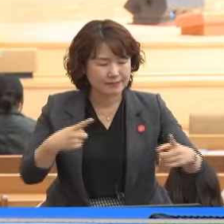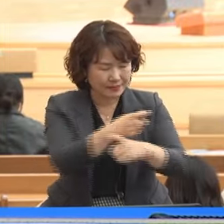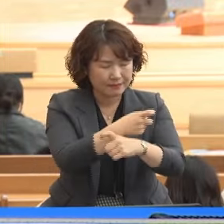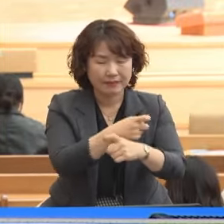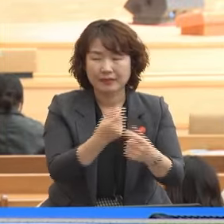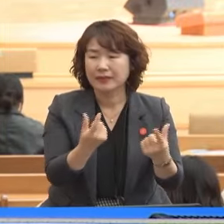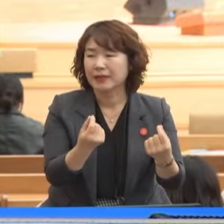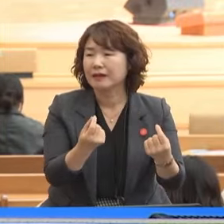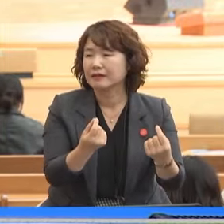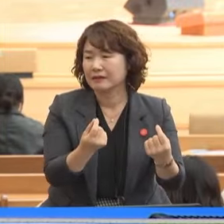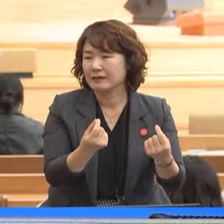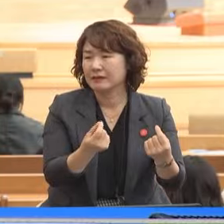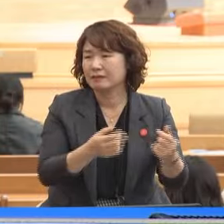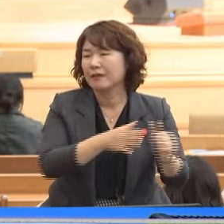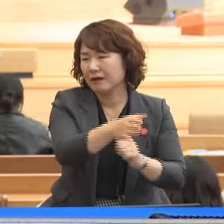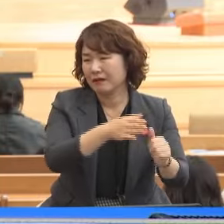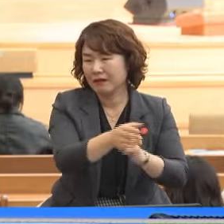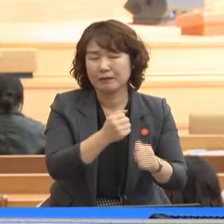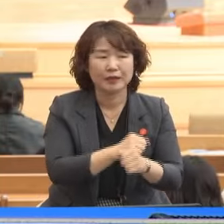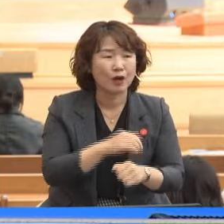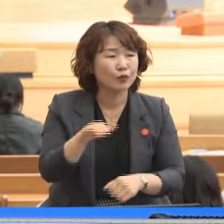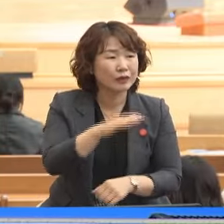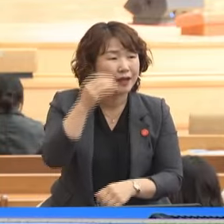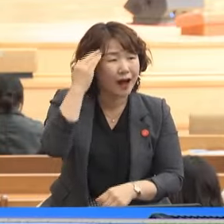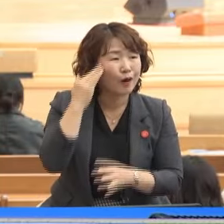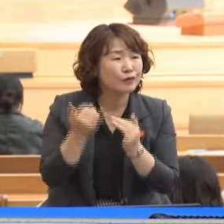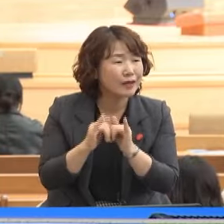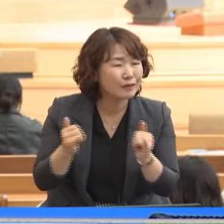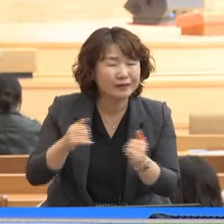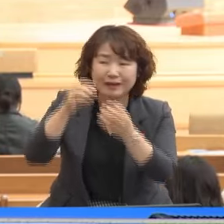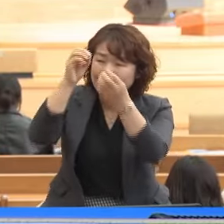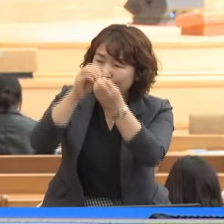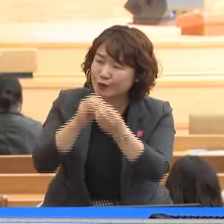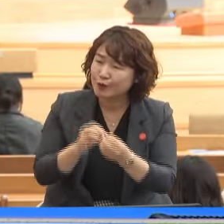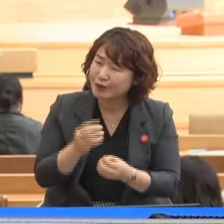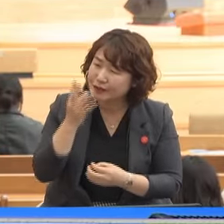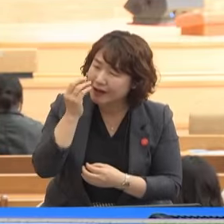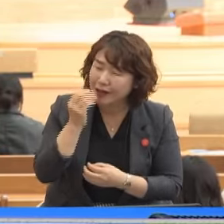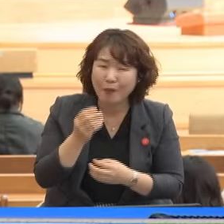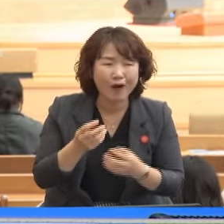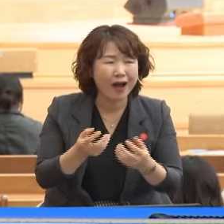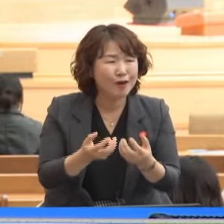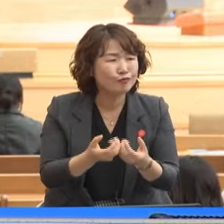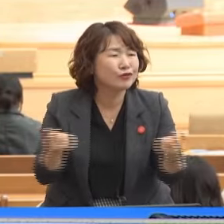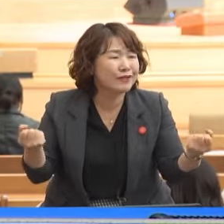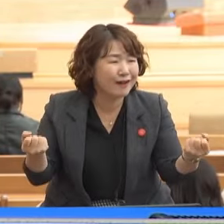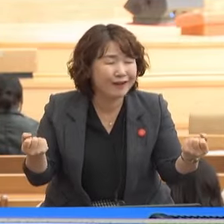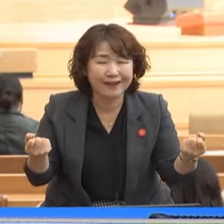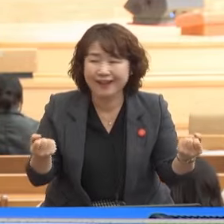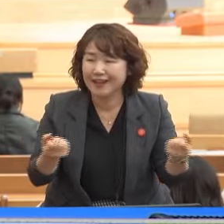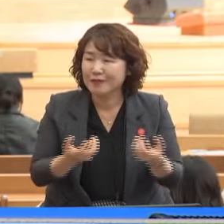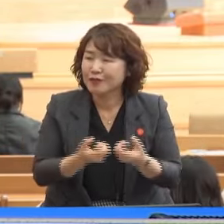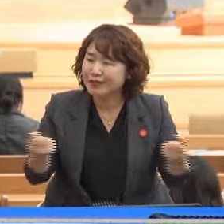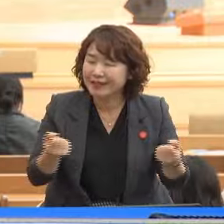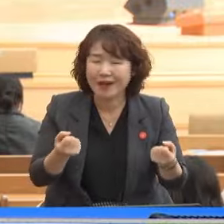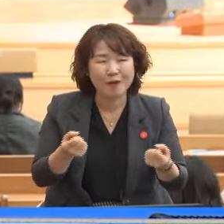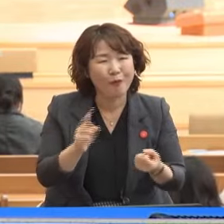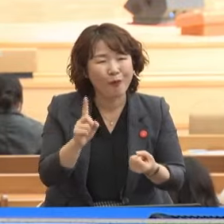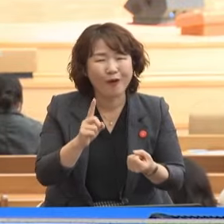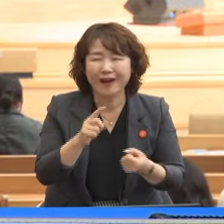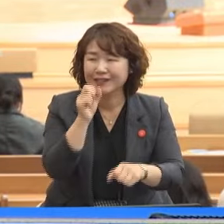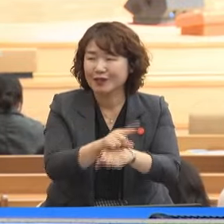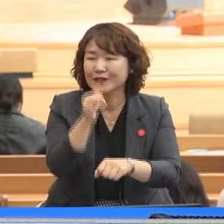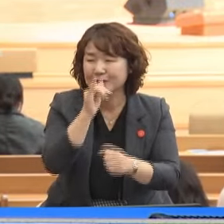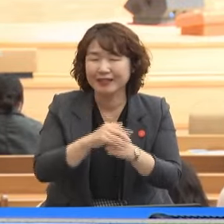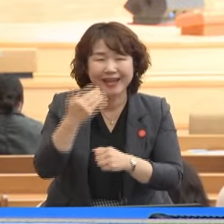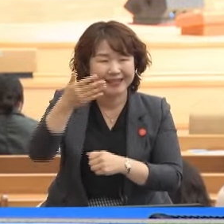대합니다. 우리 민족 이상하게 분열의 DNA가 있는 것 같아. 조선시대는 노론,